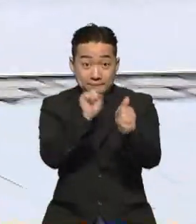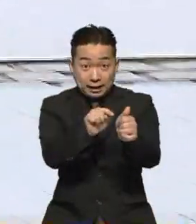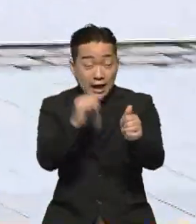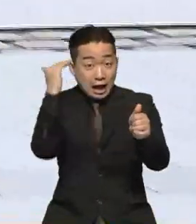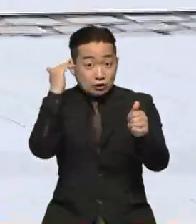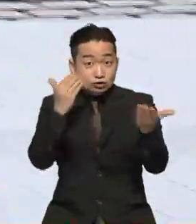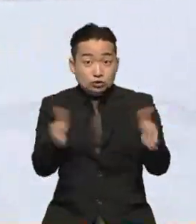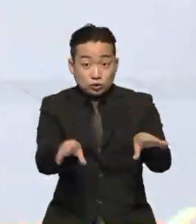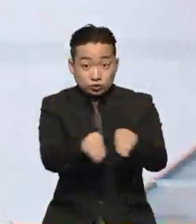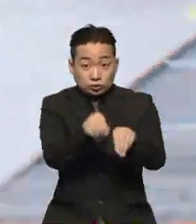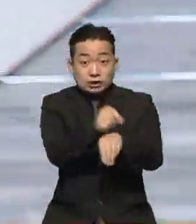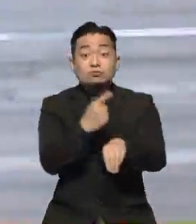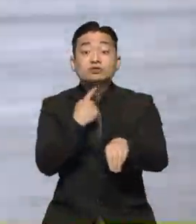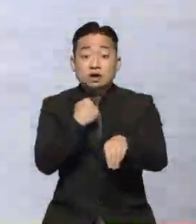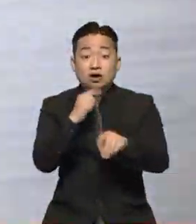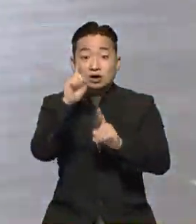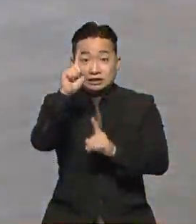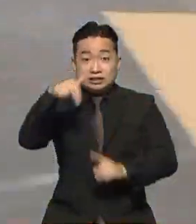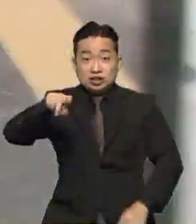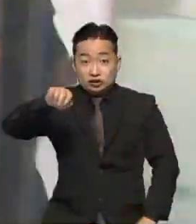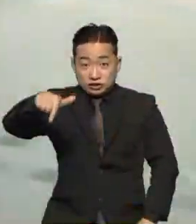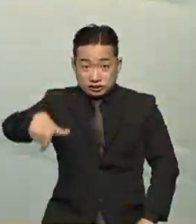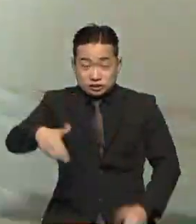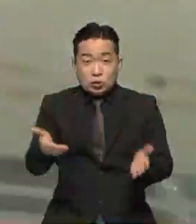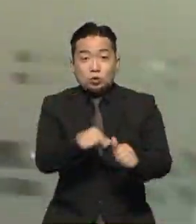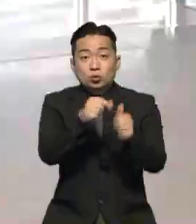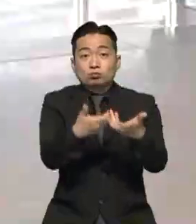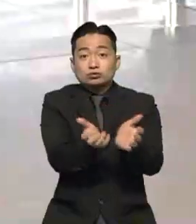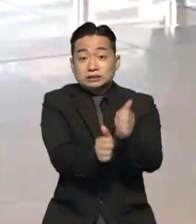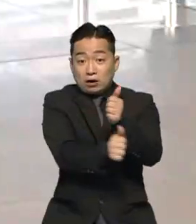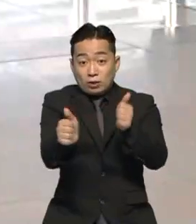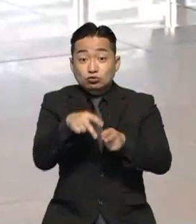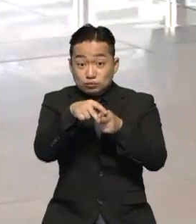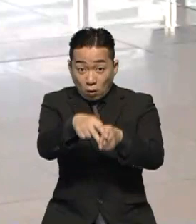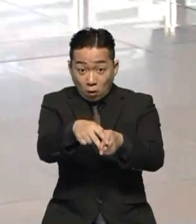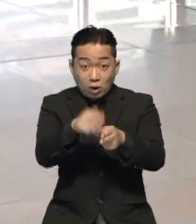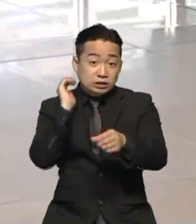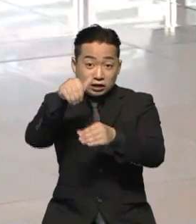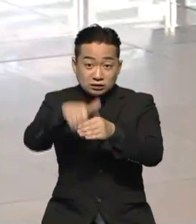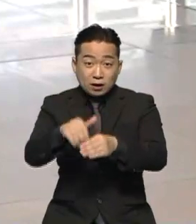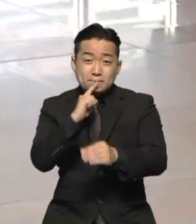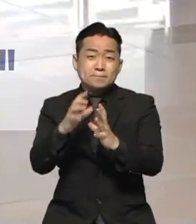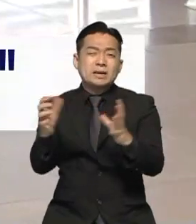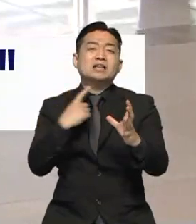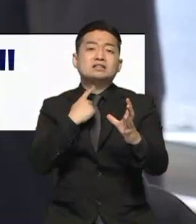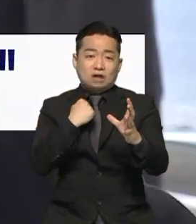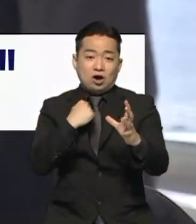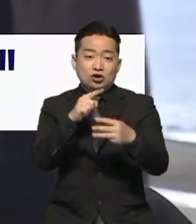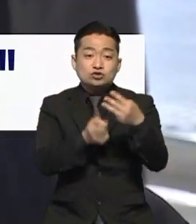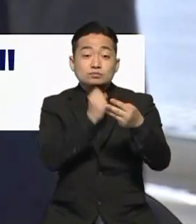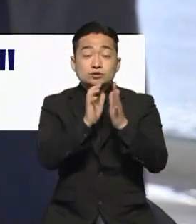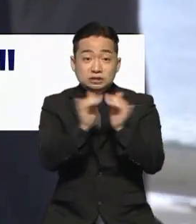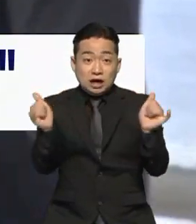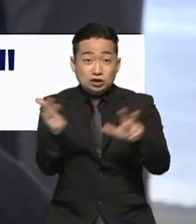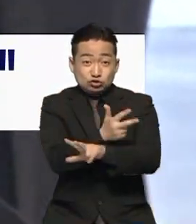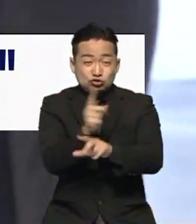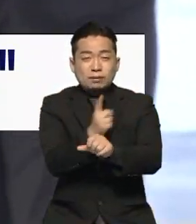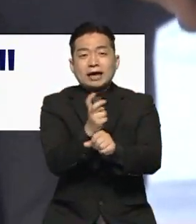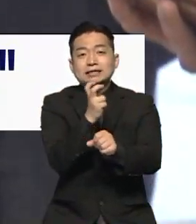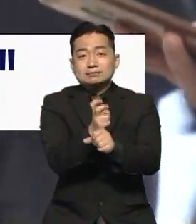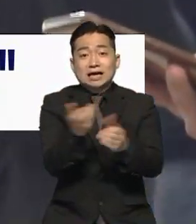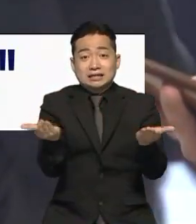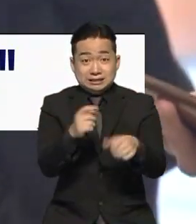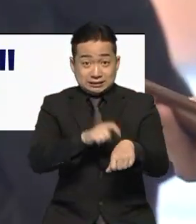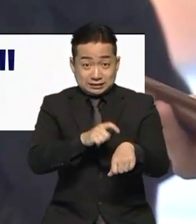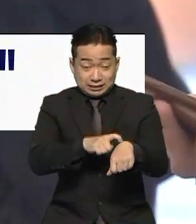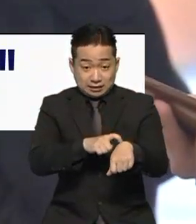한국노총 사무처장 출신 이정식 고용노동부 장관 후보자는 대선 과정에서 논란이 됐던 윤 당선인의 주당 120시간